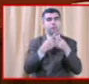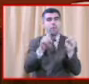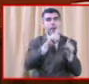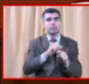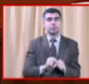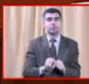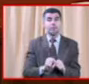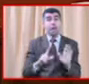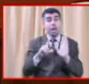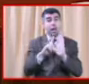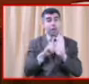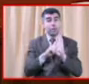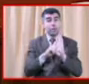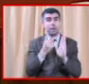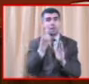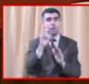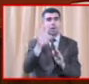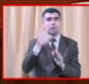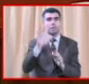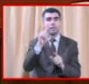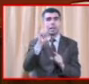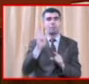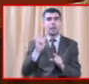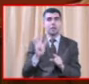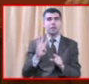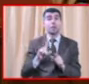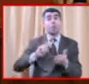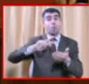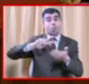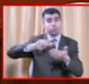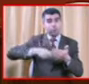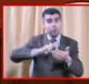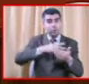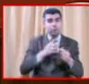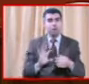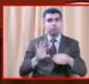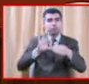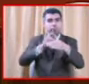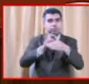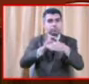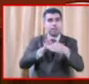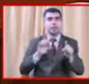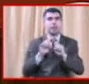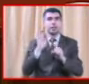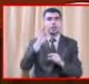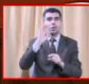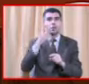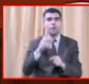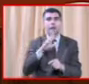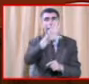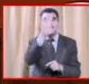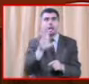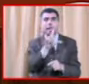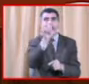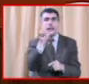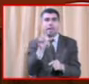بي: مشروع قانون رقم 2514 يوافق بموجبه على الاتفاقية الموقعة بكوناكري في 3 مارس